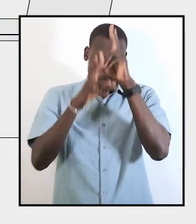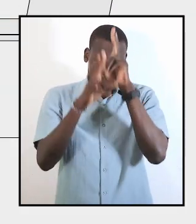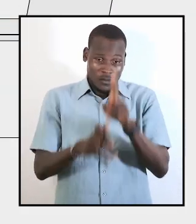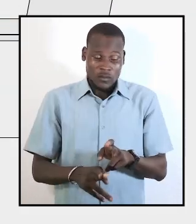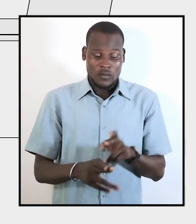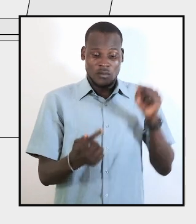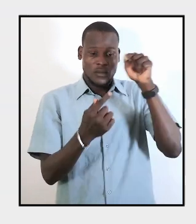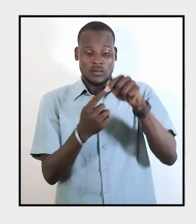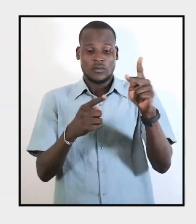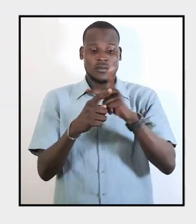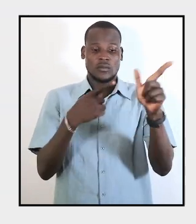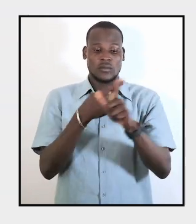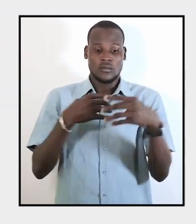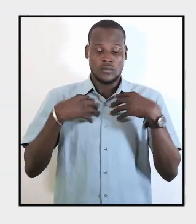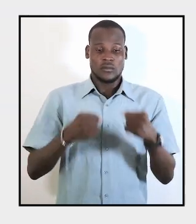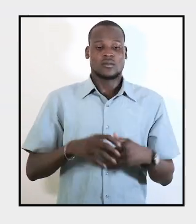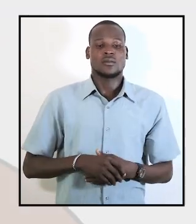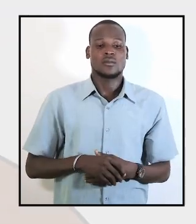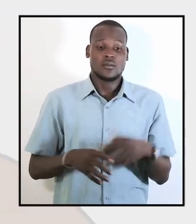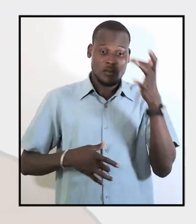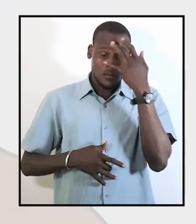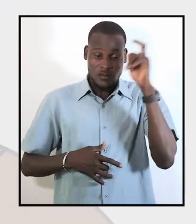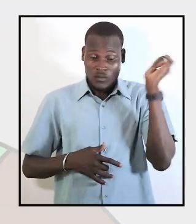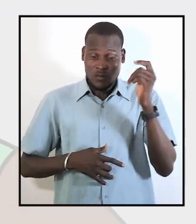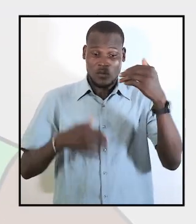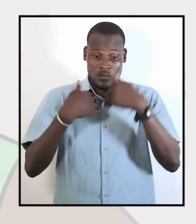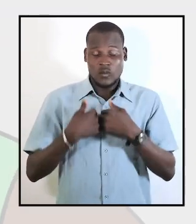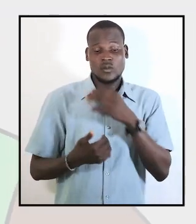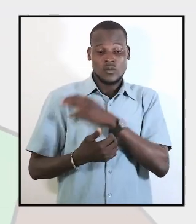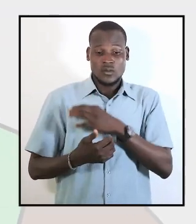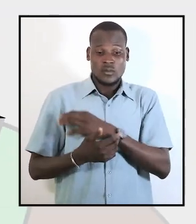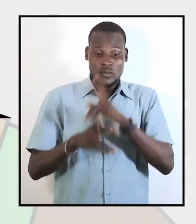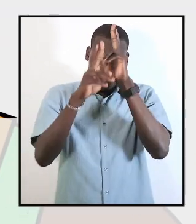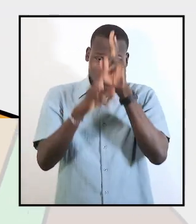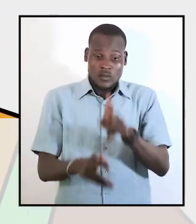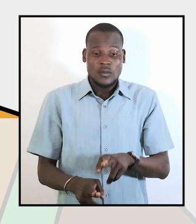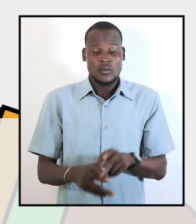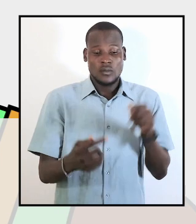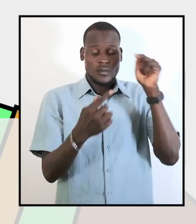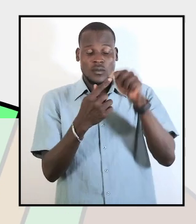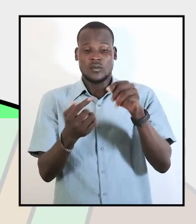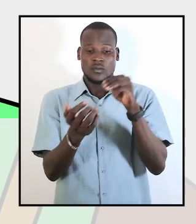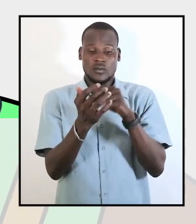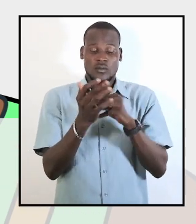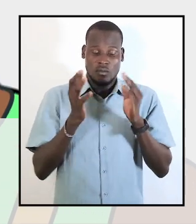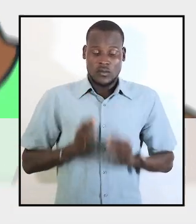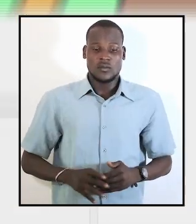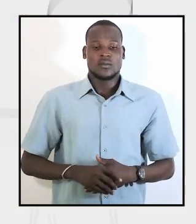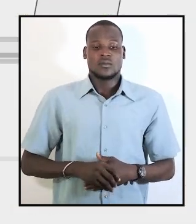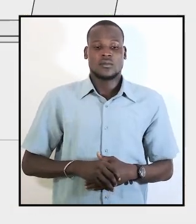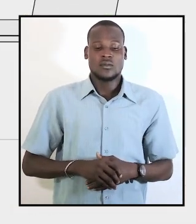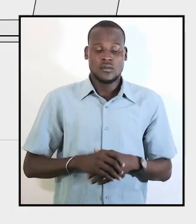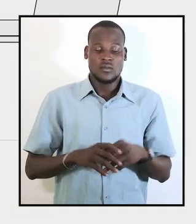respectueux envers les professionnels de santé. Le patient a l'obligation d'adopter un comportement respectueux envers les professionnels de santé.